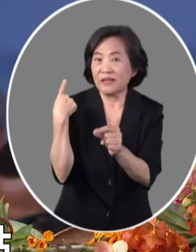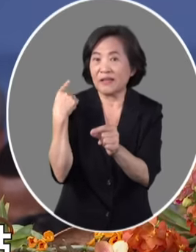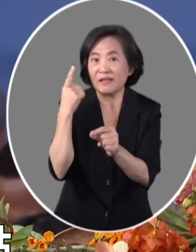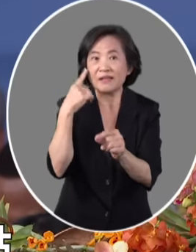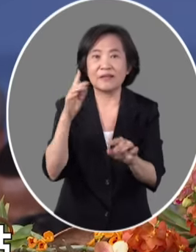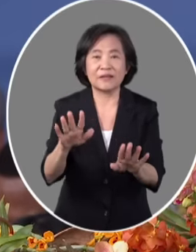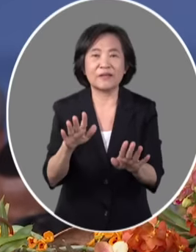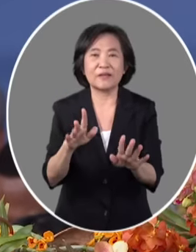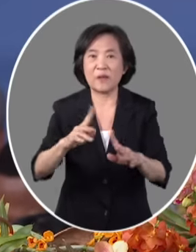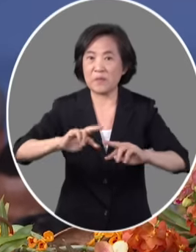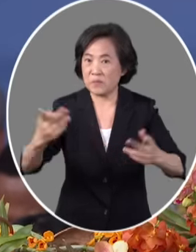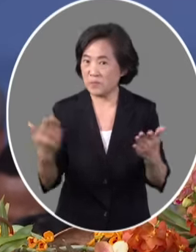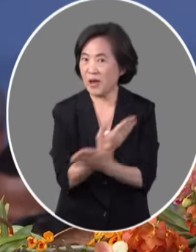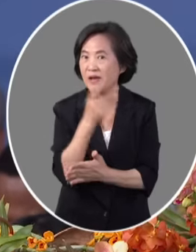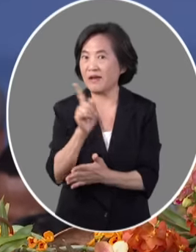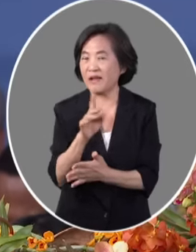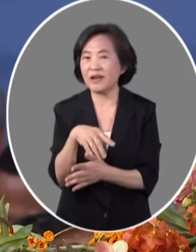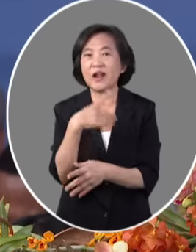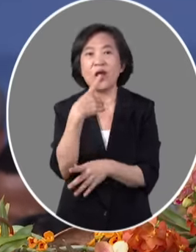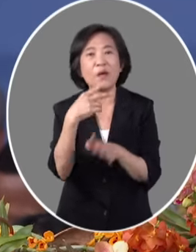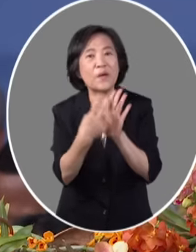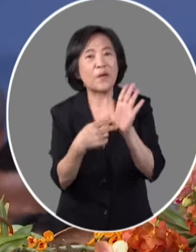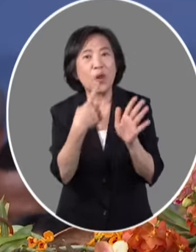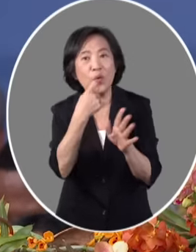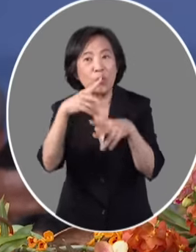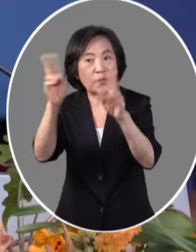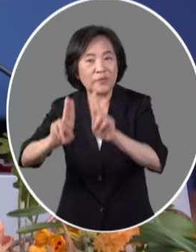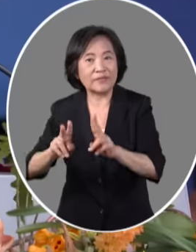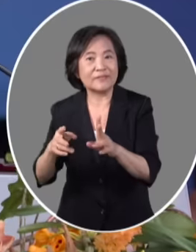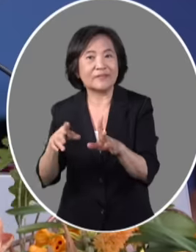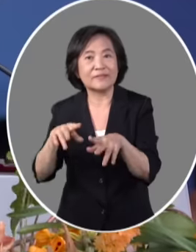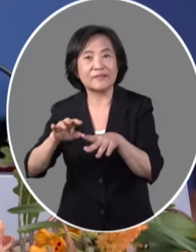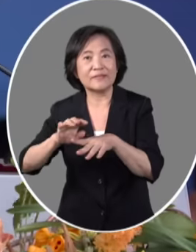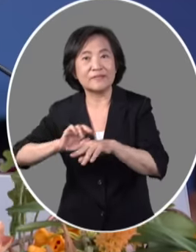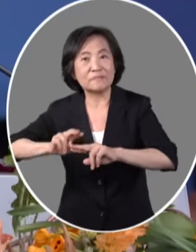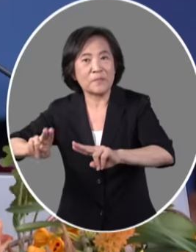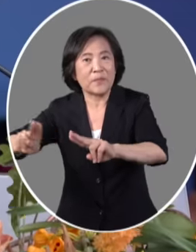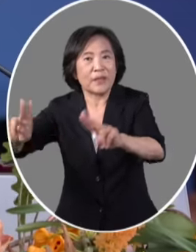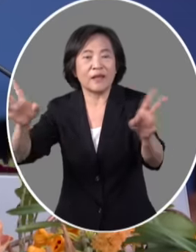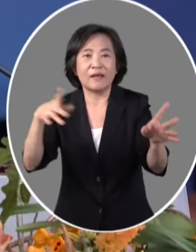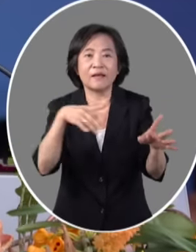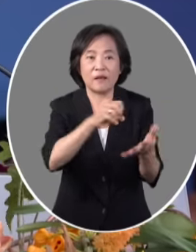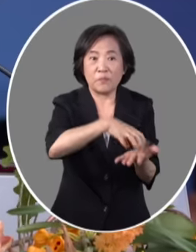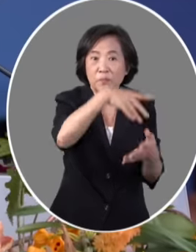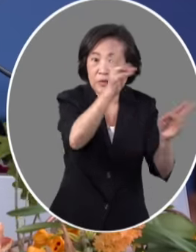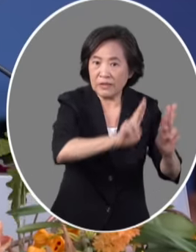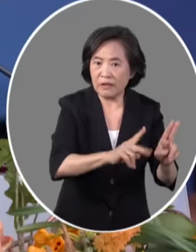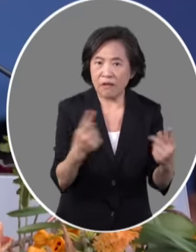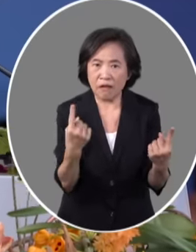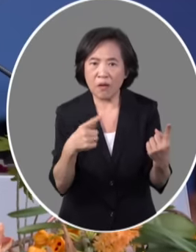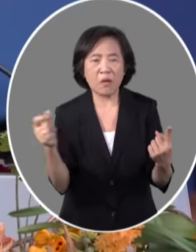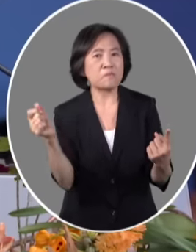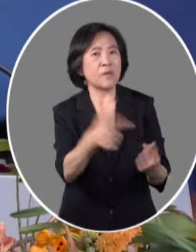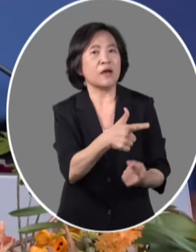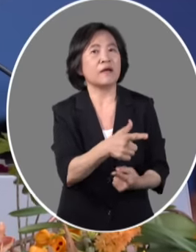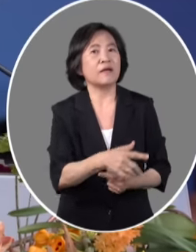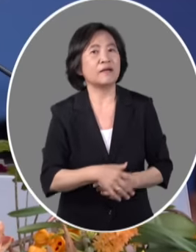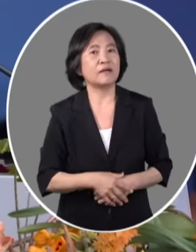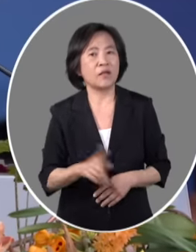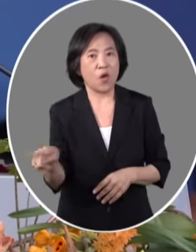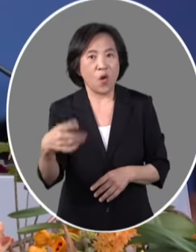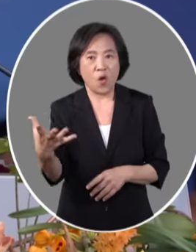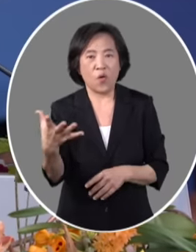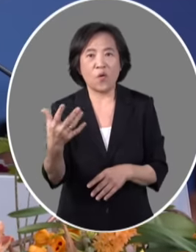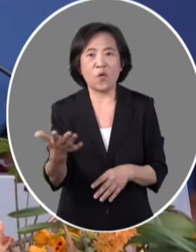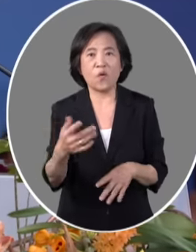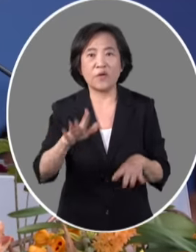点，让绿电的总发电量首度超越了核电。现在阳